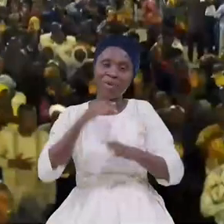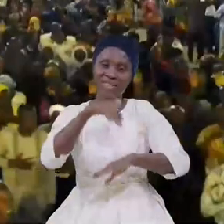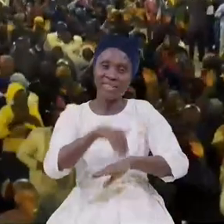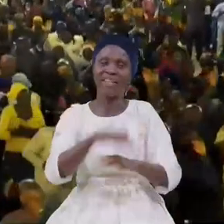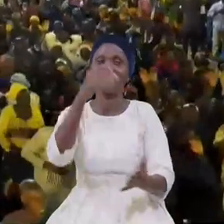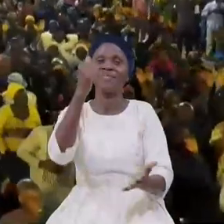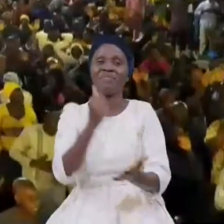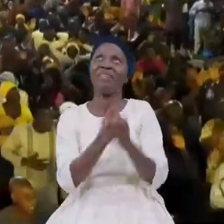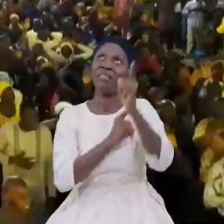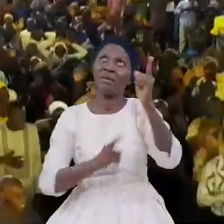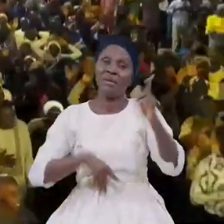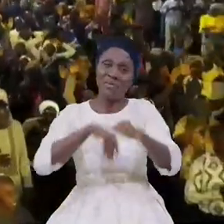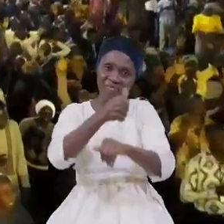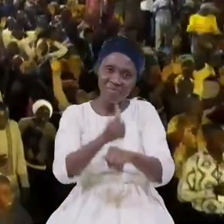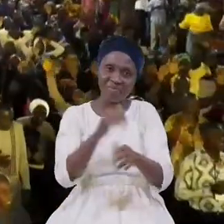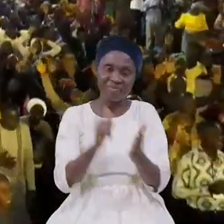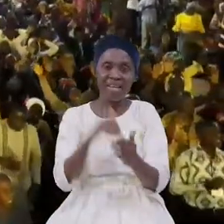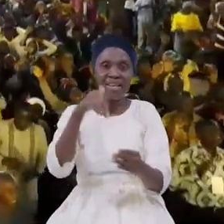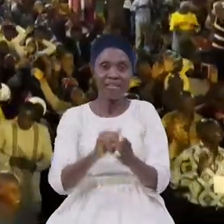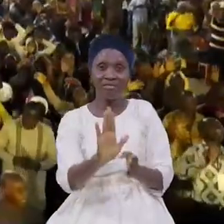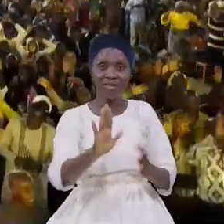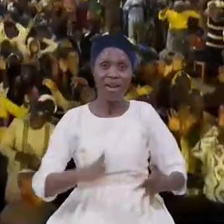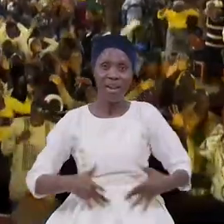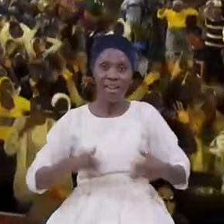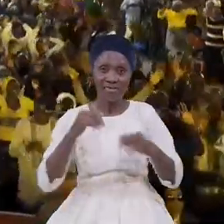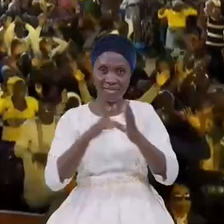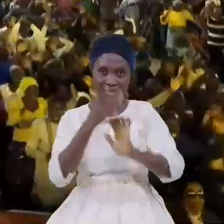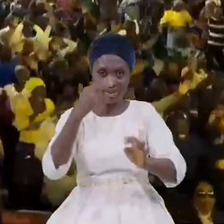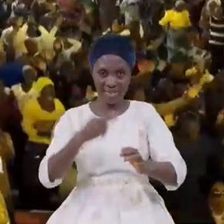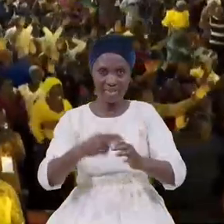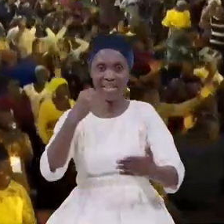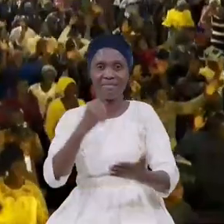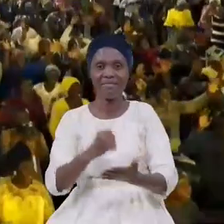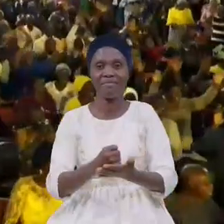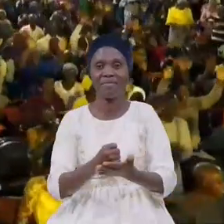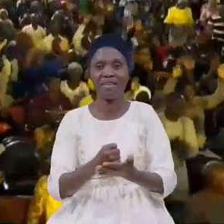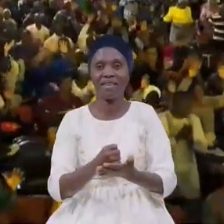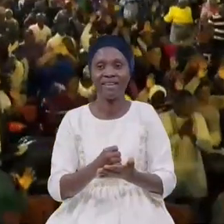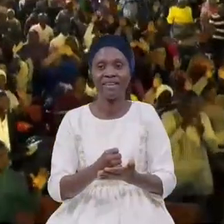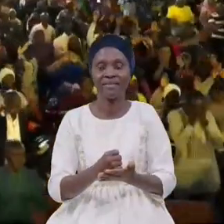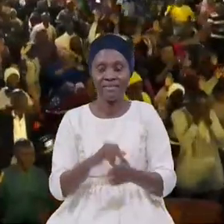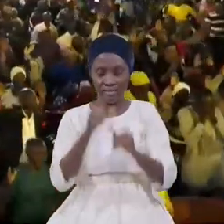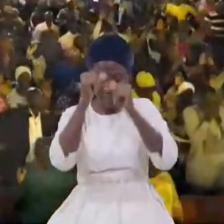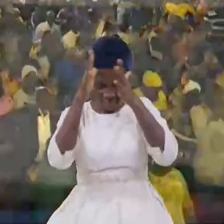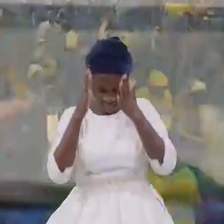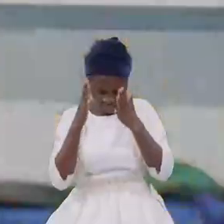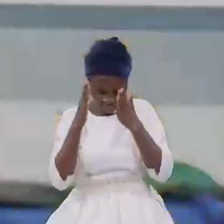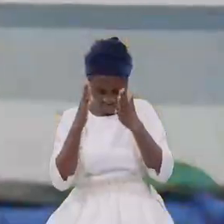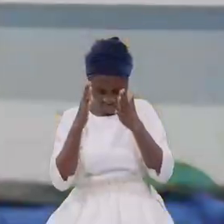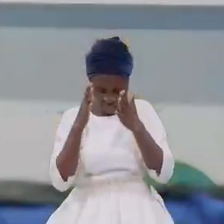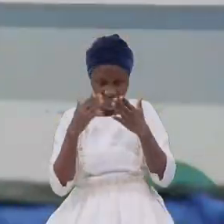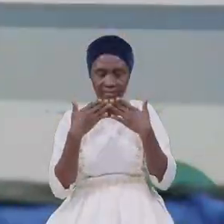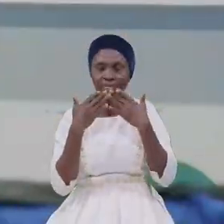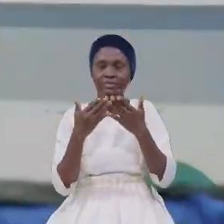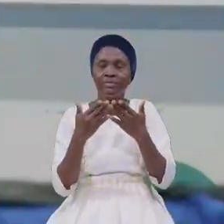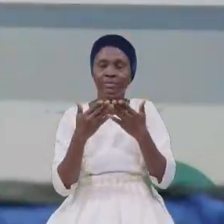Puisse le Seigneur le confirmer dans votre vie au nom de Jésus-Christ. Père, nous te disons